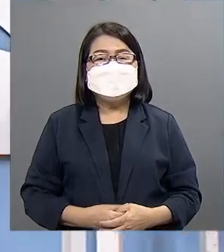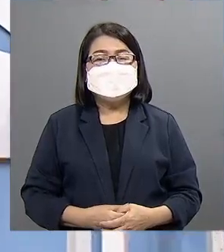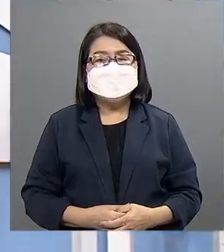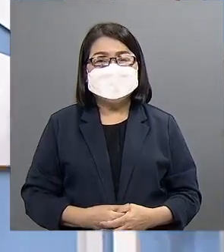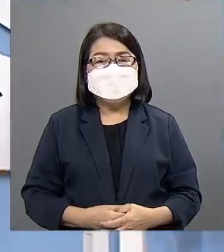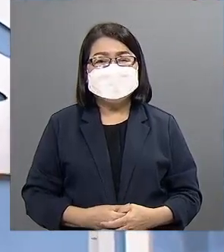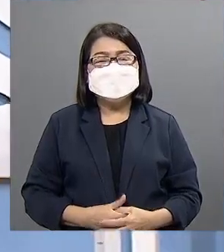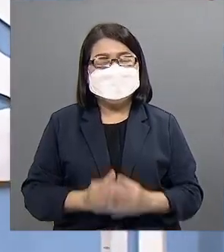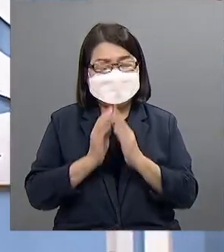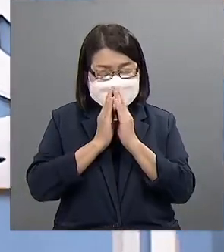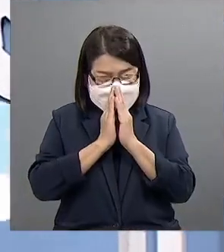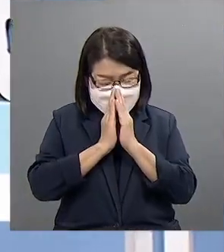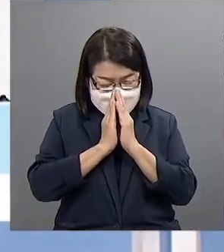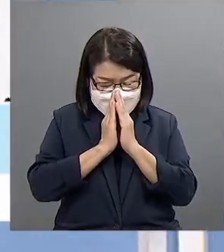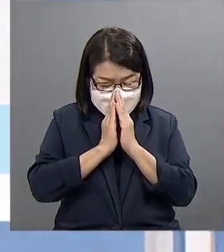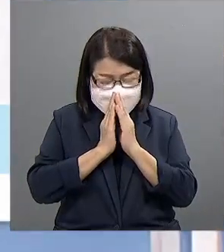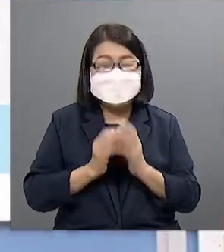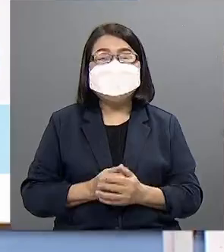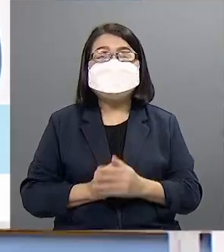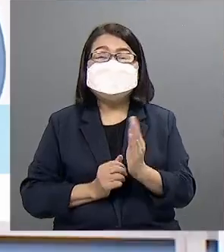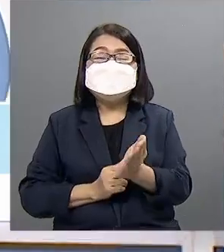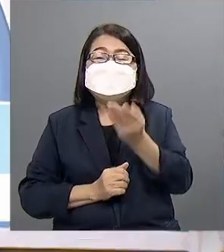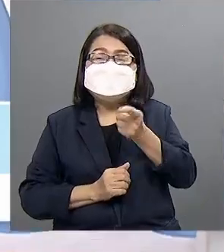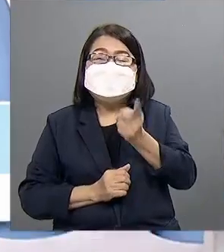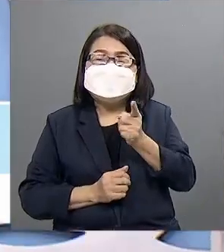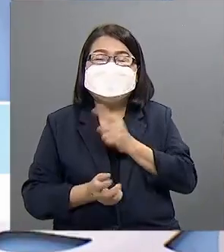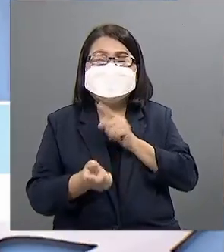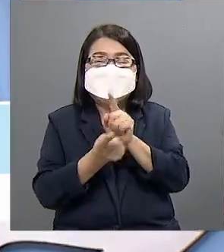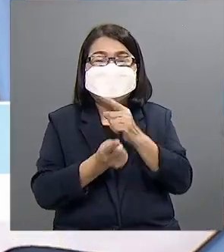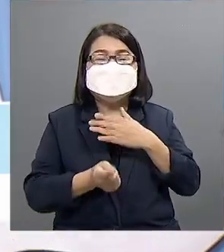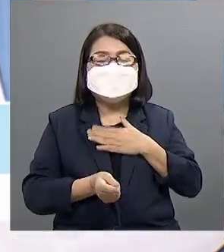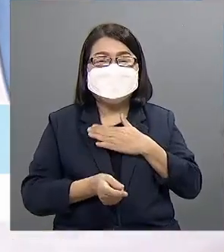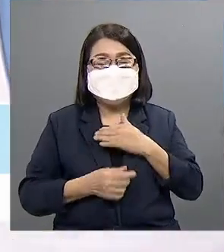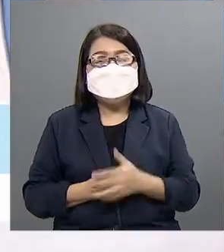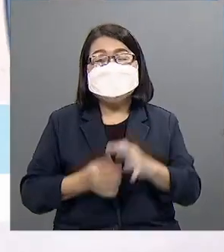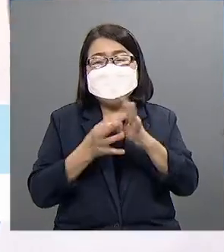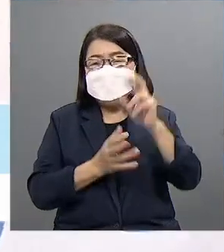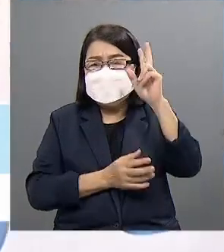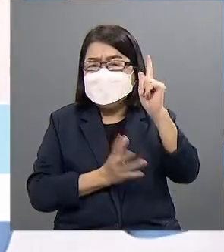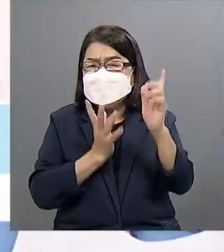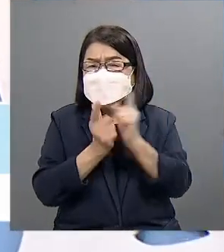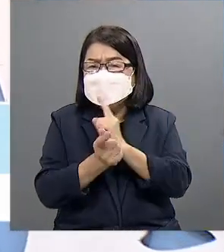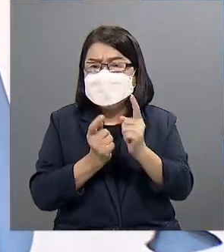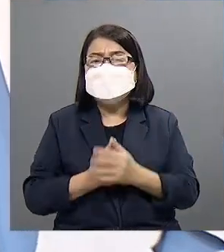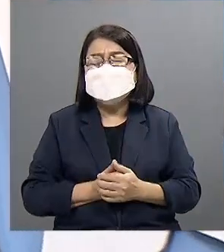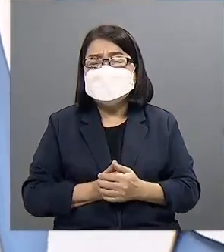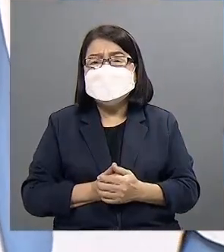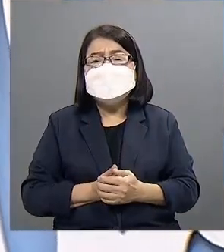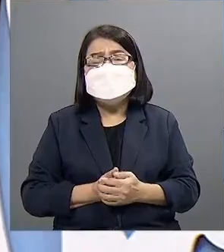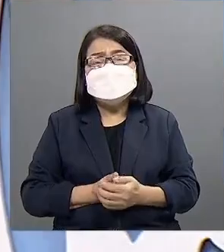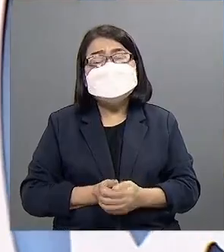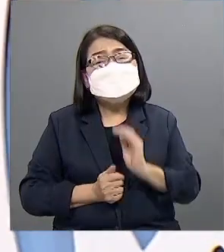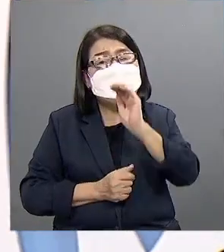สวัสดีค่ะคุณผู้ชมคะพบกันทุกเช้านะคะกับปูเป้พักนันในช่วงประเด็นสังคมถ้าพูดถึงช้างนะคะต้องบอกว่าช้างเป็นสัตว์